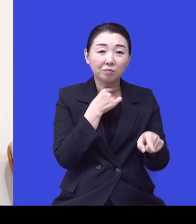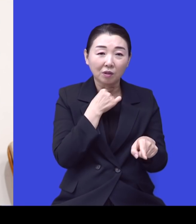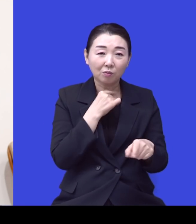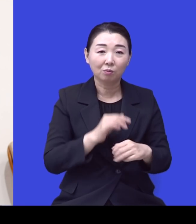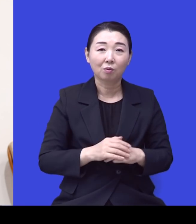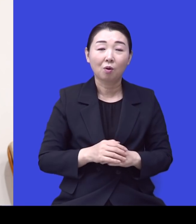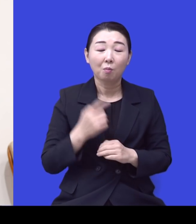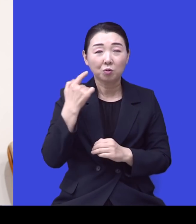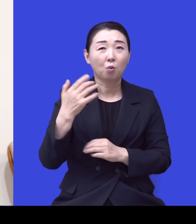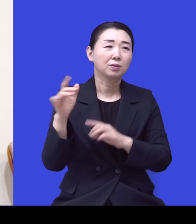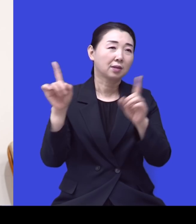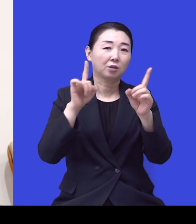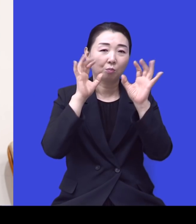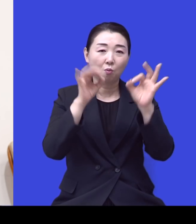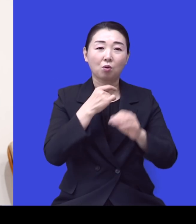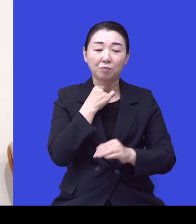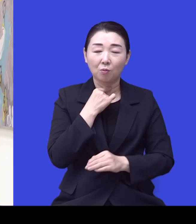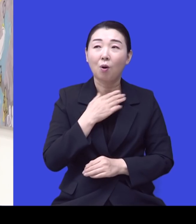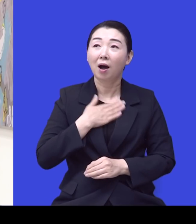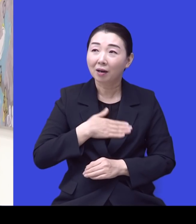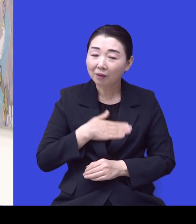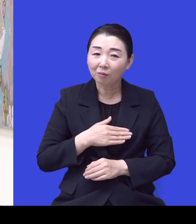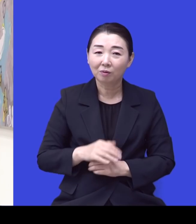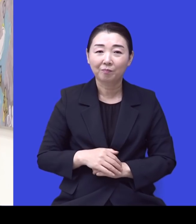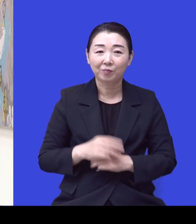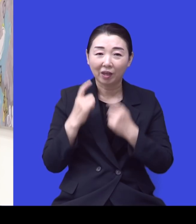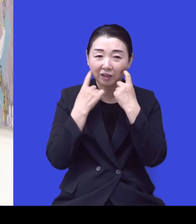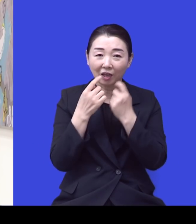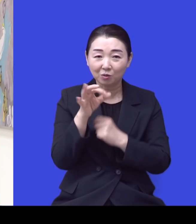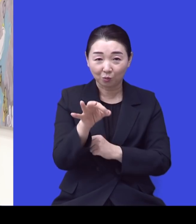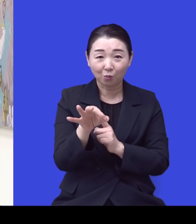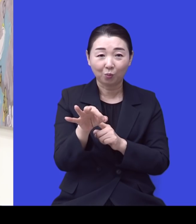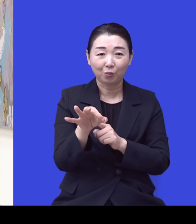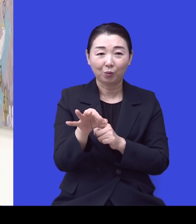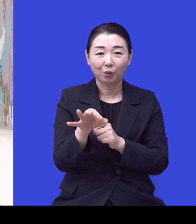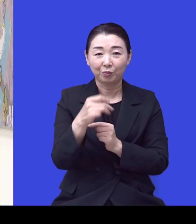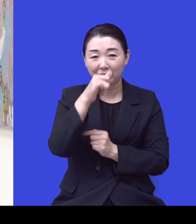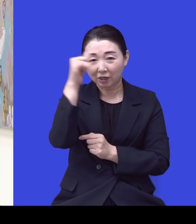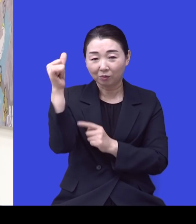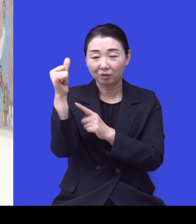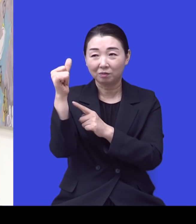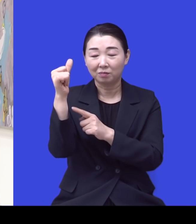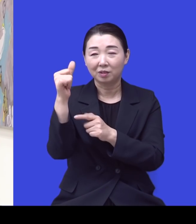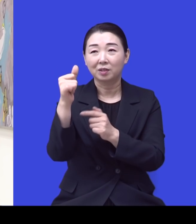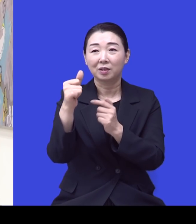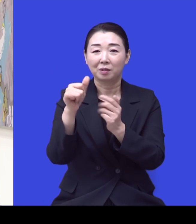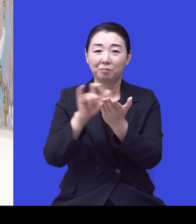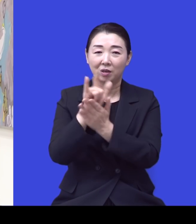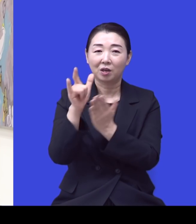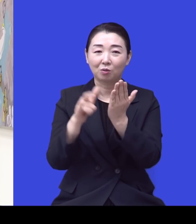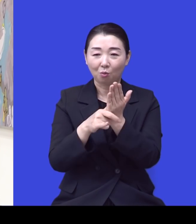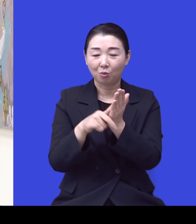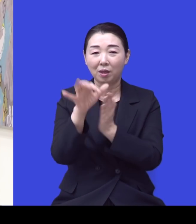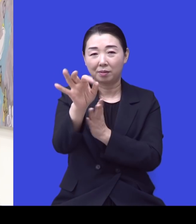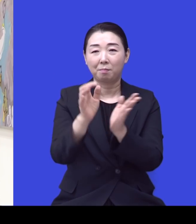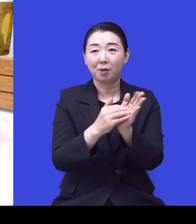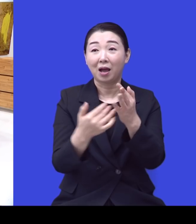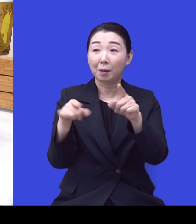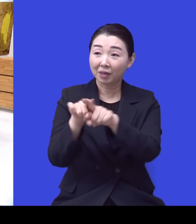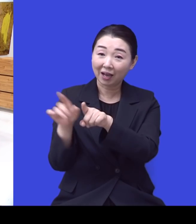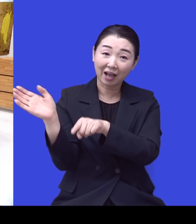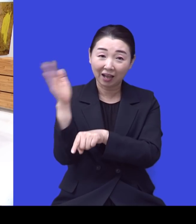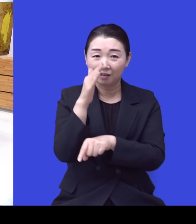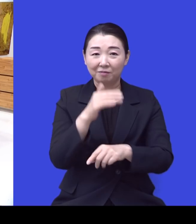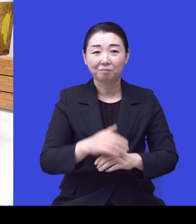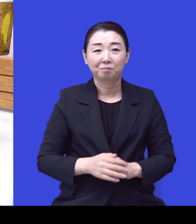얼마나 좋냐고 왜 아니냐고. 그래서 제가 사비로 이제 우리 장로님 비행기 값 다 이제 준비를 해서 장로님 같이 가시자고.